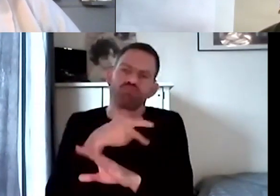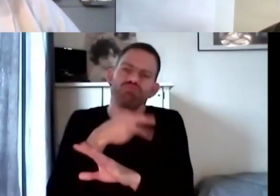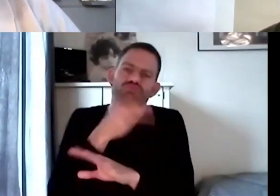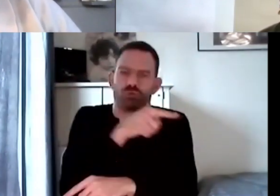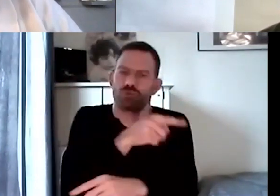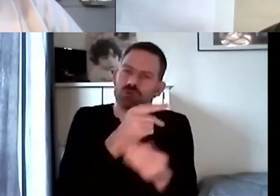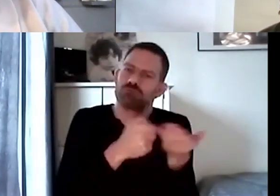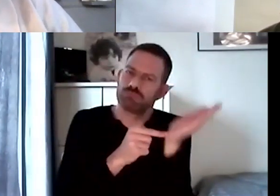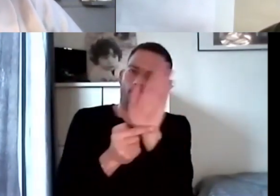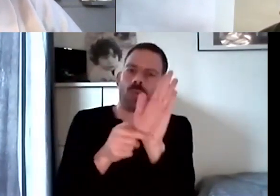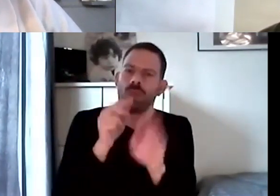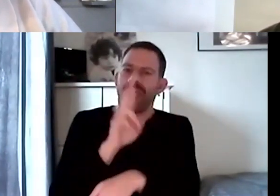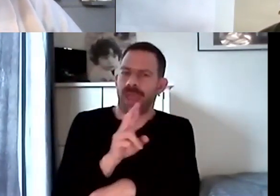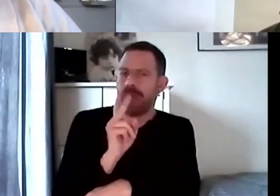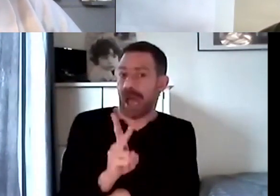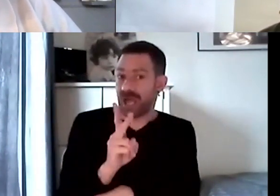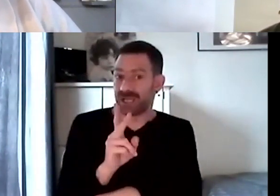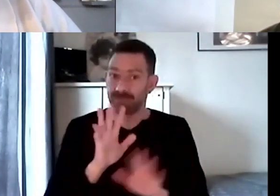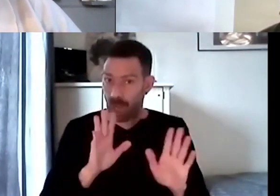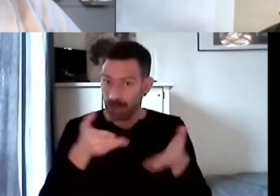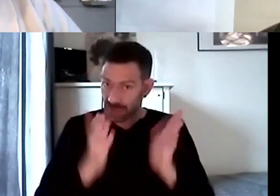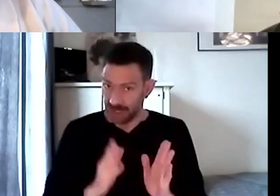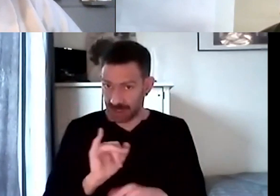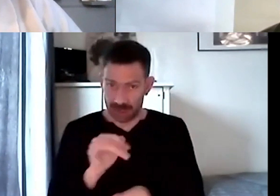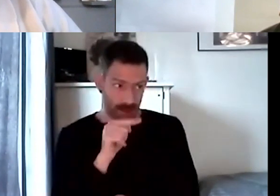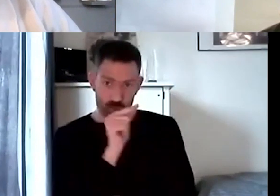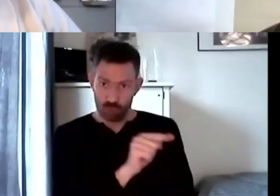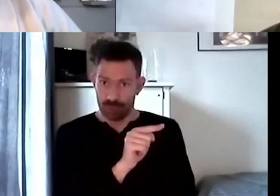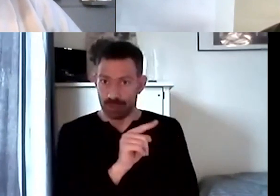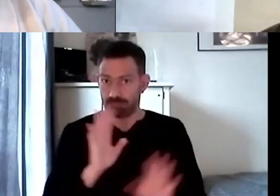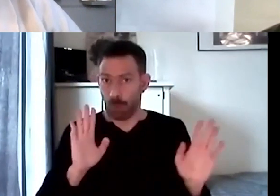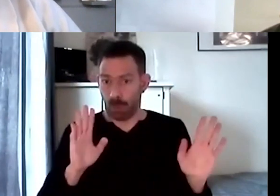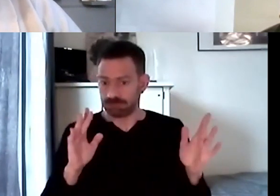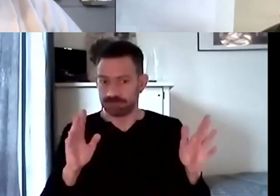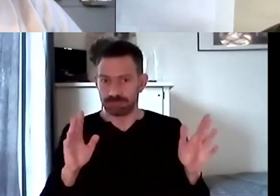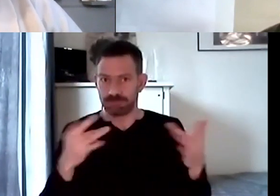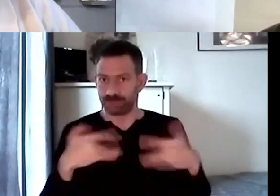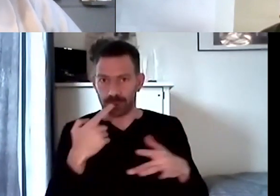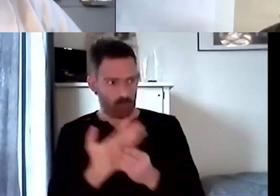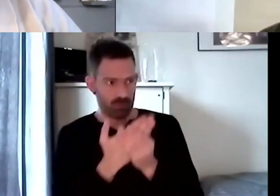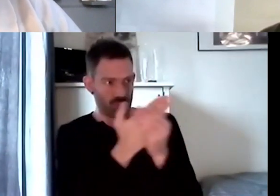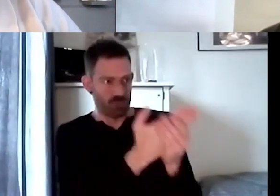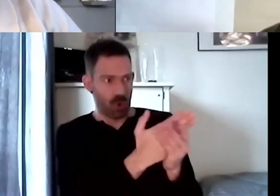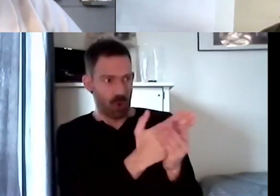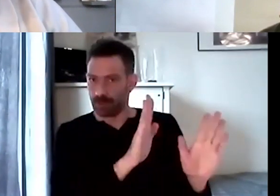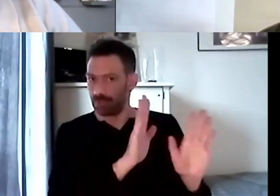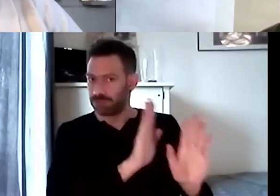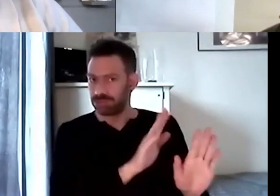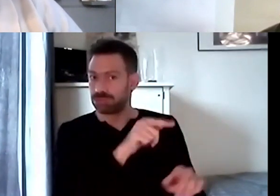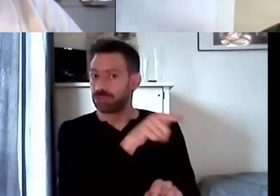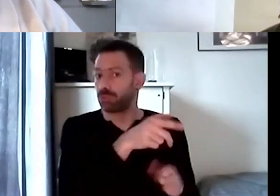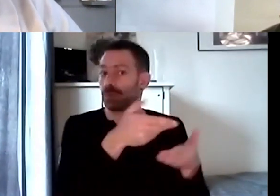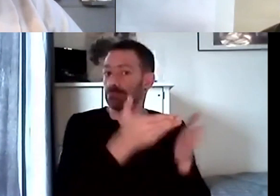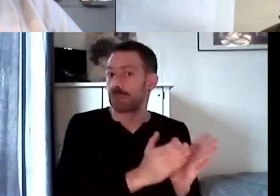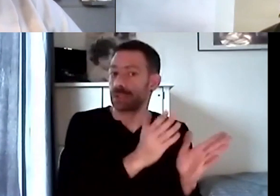s'il y a une ouverture. Mais c'est le bénéficiaire qui décidera si il communique la fiche de synthèse, le bilan de synthèse, à